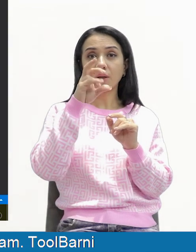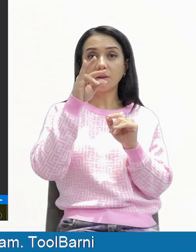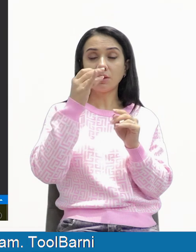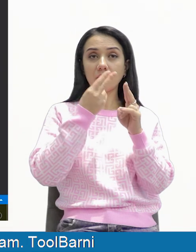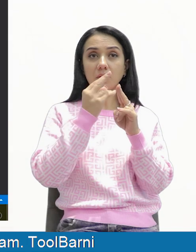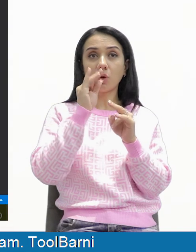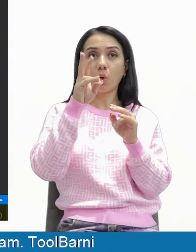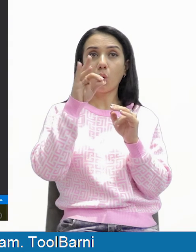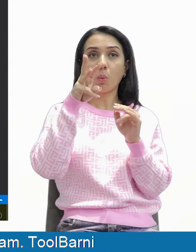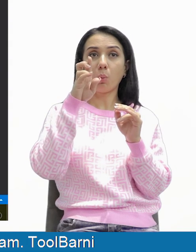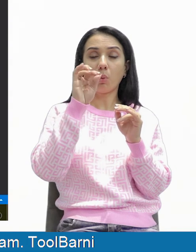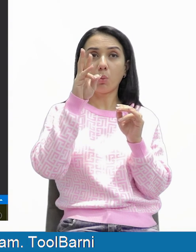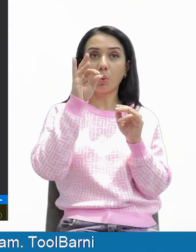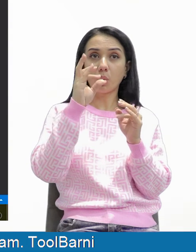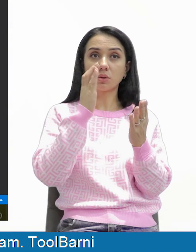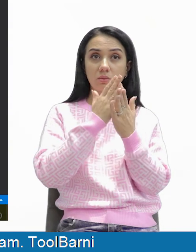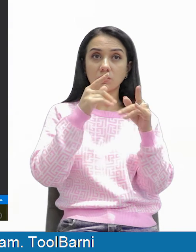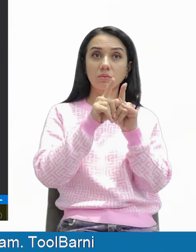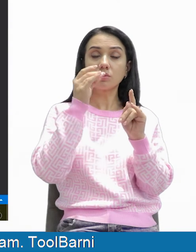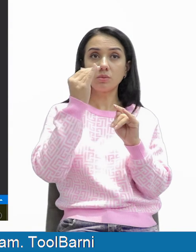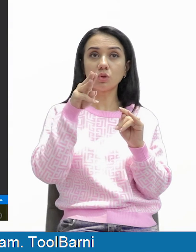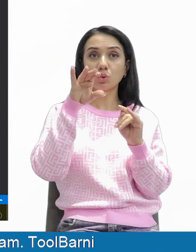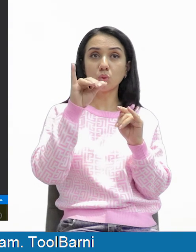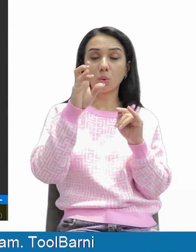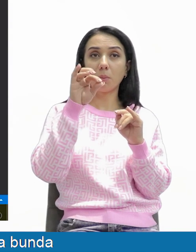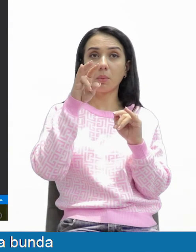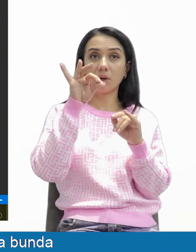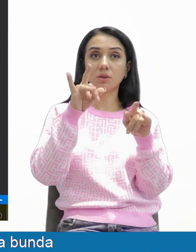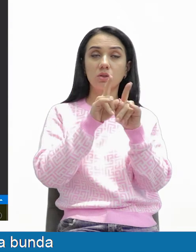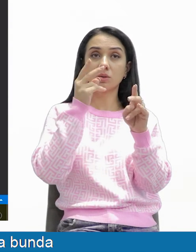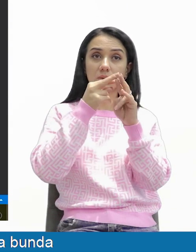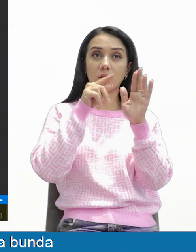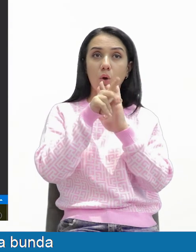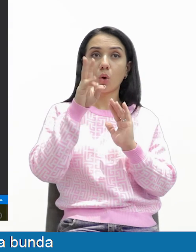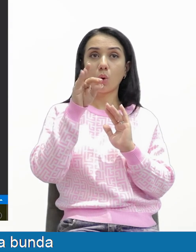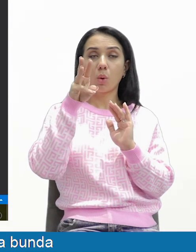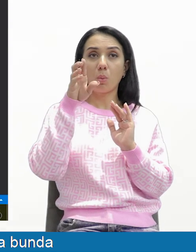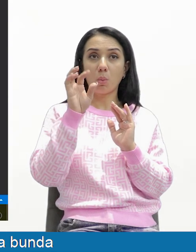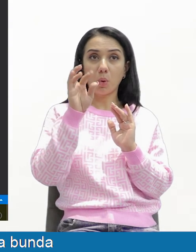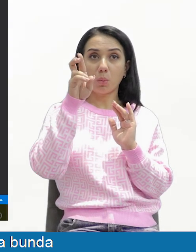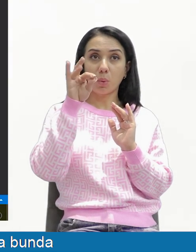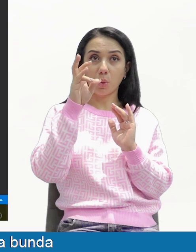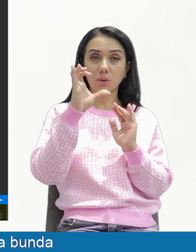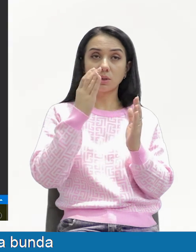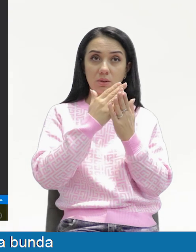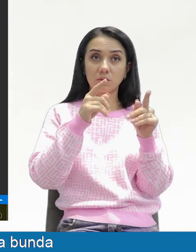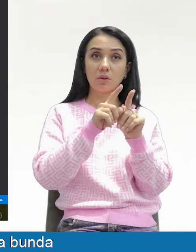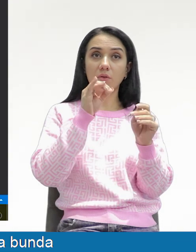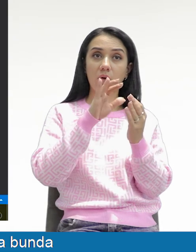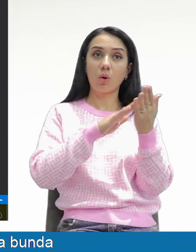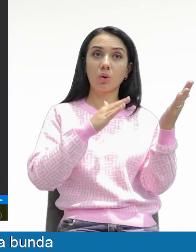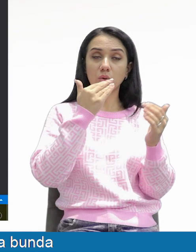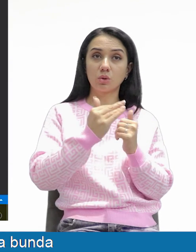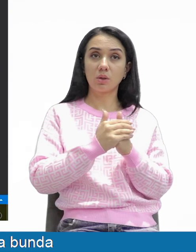turibdi, bu yerda combo box turibdi. Ya'ni xuddi shu mana toolbarda bu ham. Toolbar ichida combo box joylashib turibdi ana. Debug va